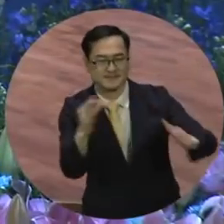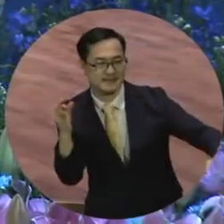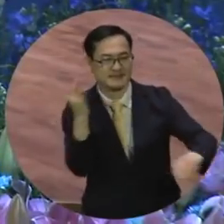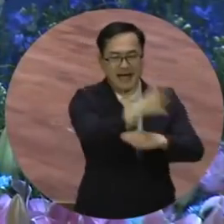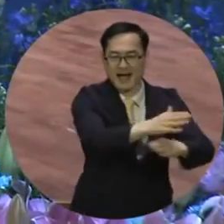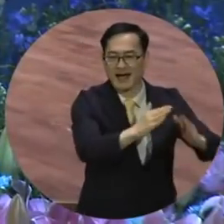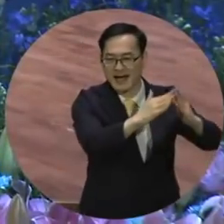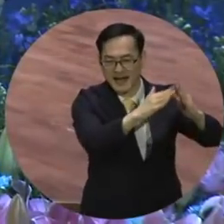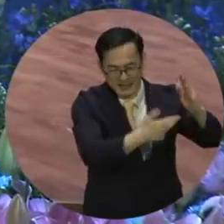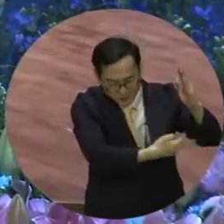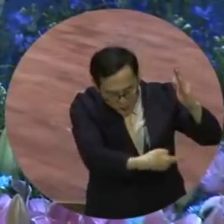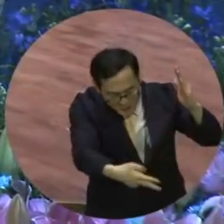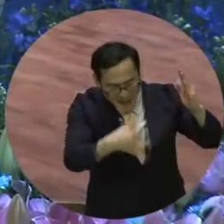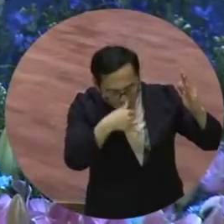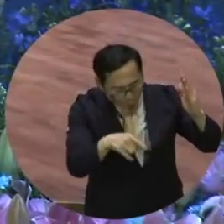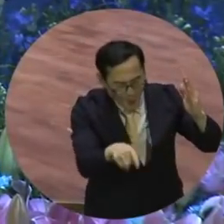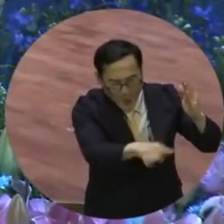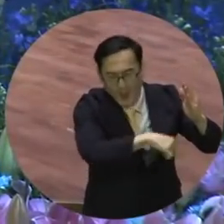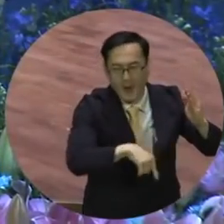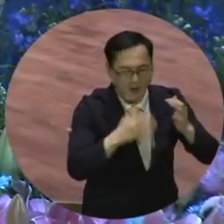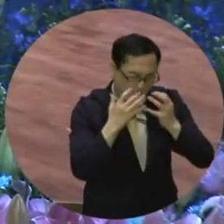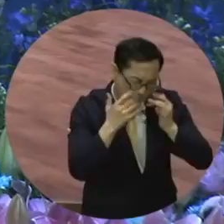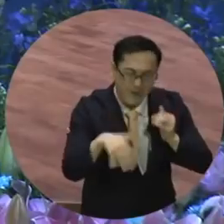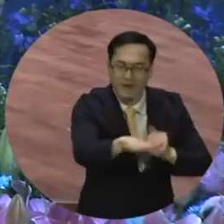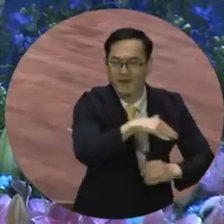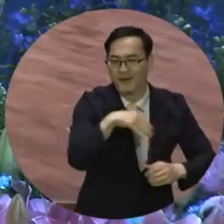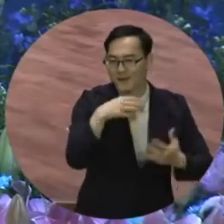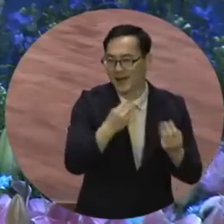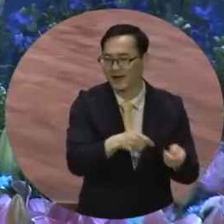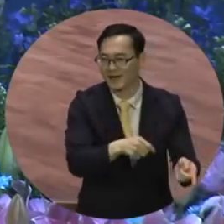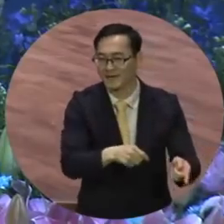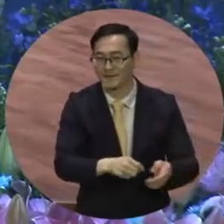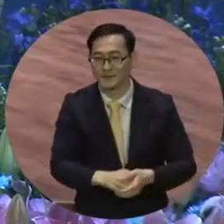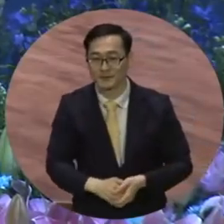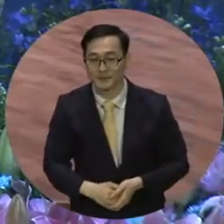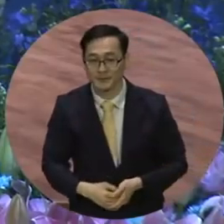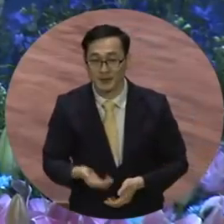문제는 이 사람, 이 가정이요.